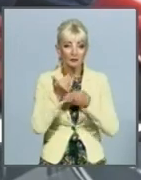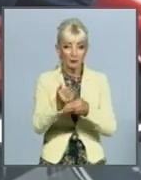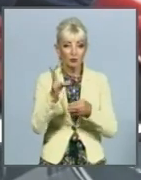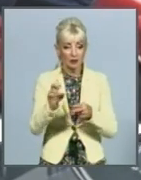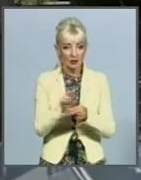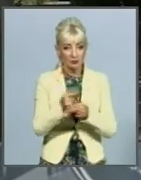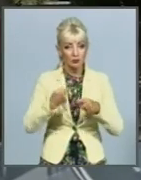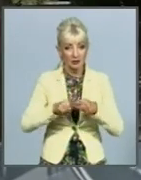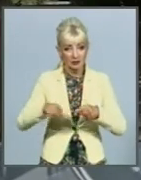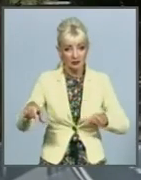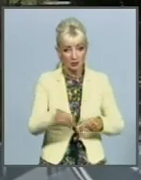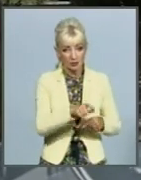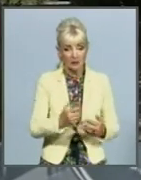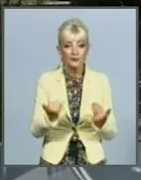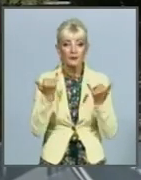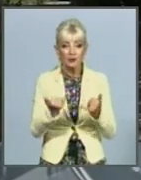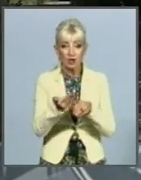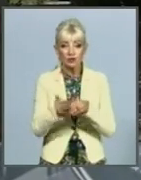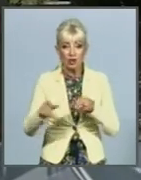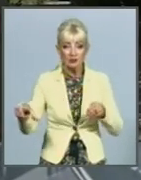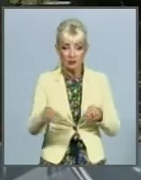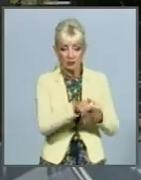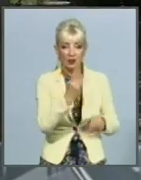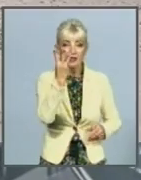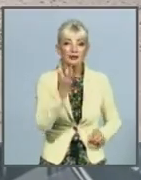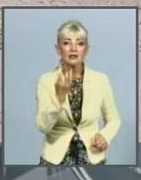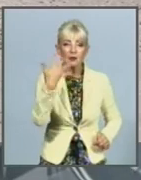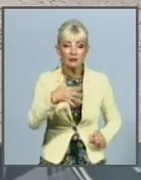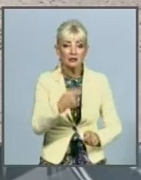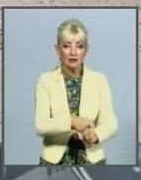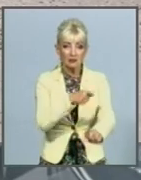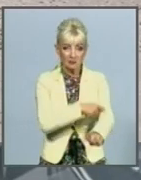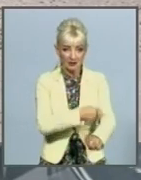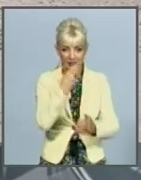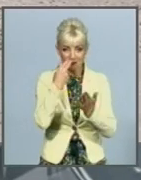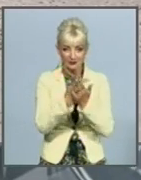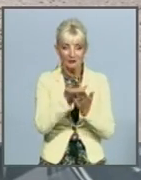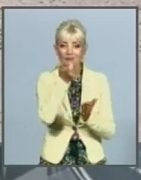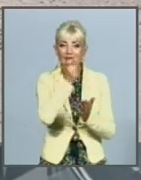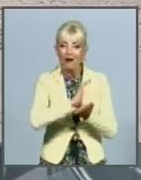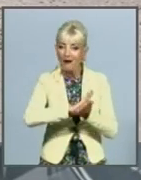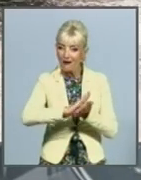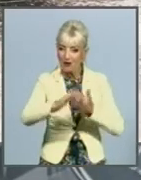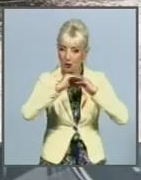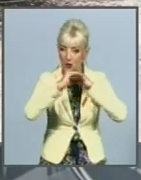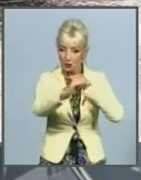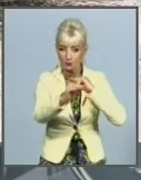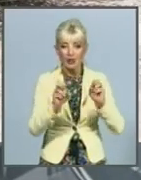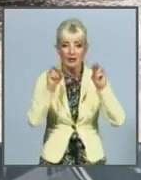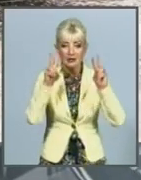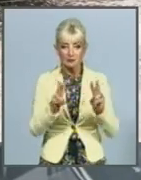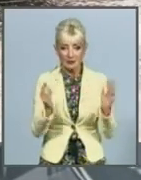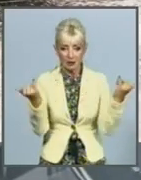ремонт этой дороги. Зараз частина дороги довжиною у 350 метрів виглядає охайною і рівною. Спеціальною